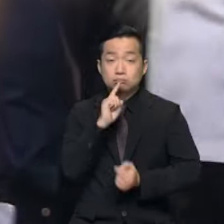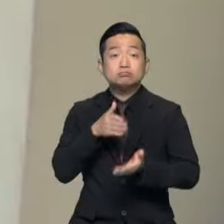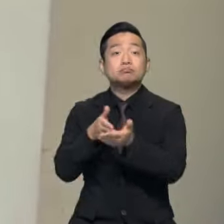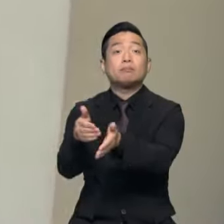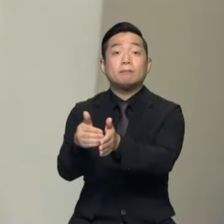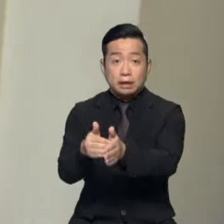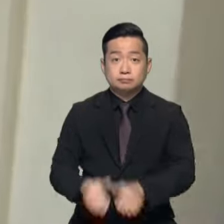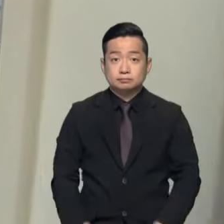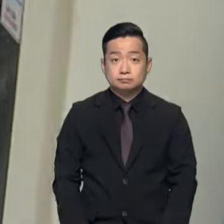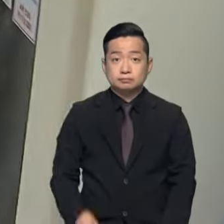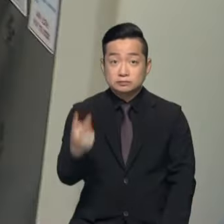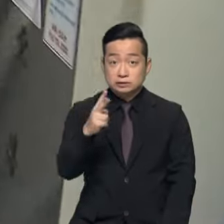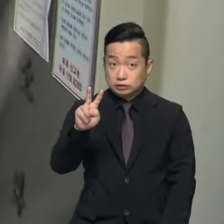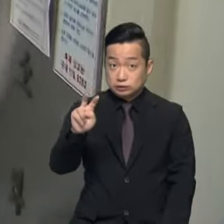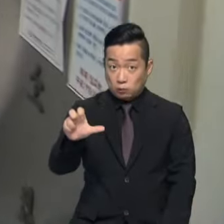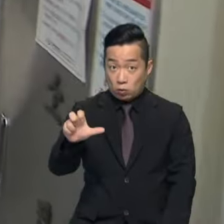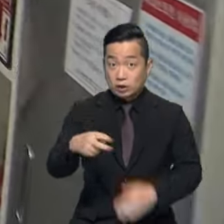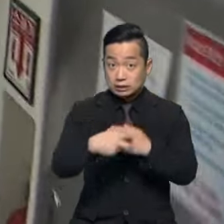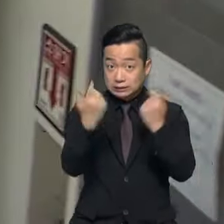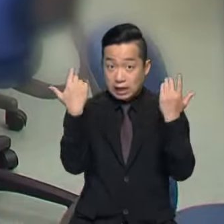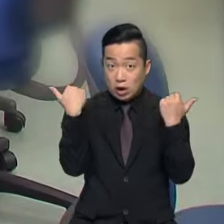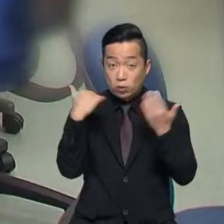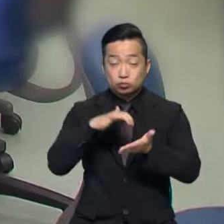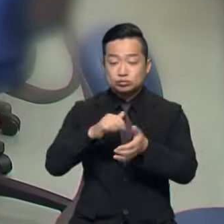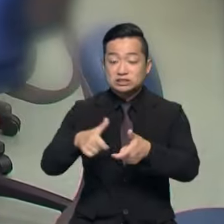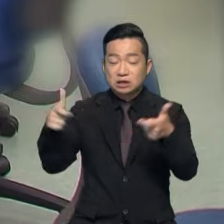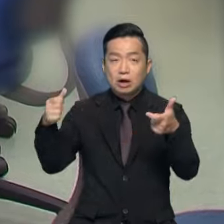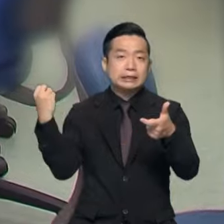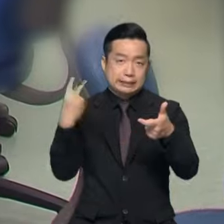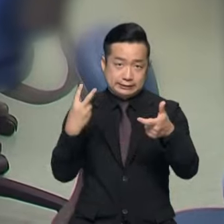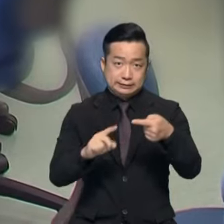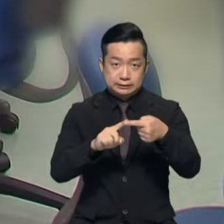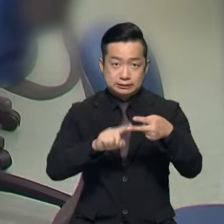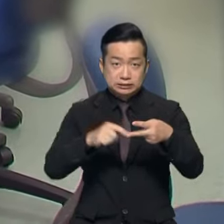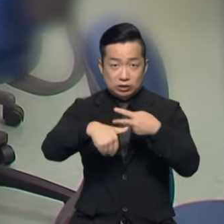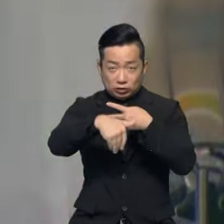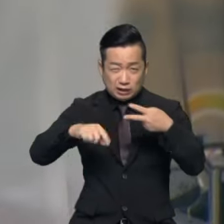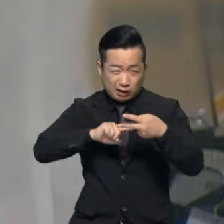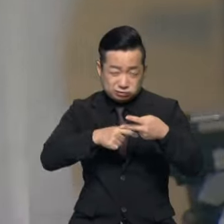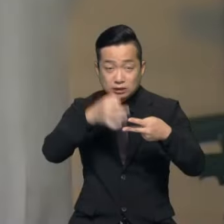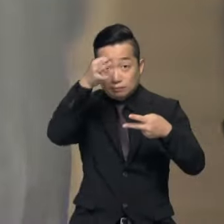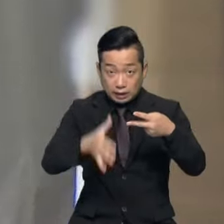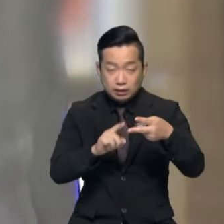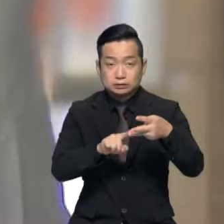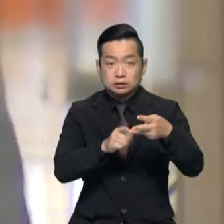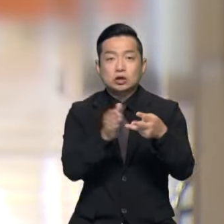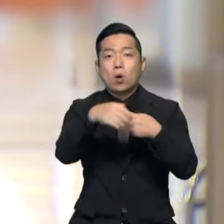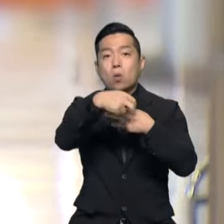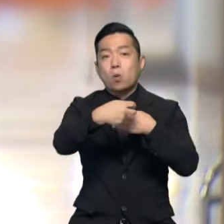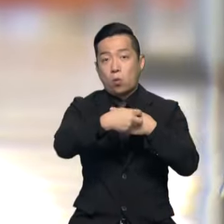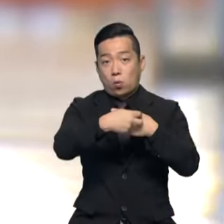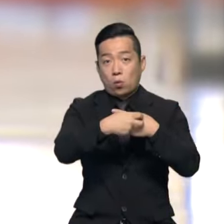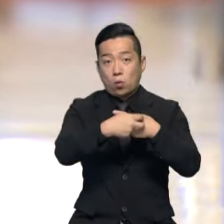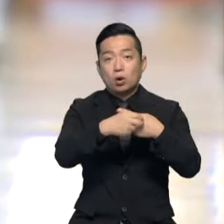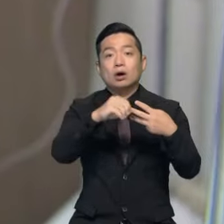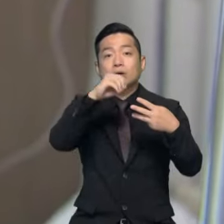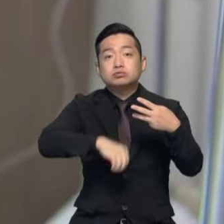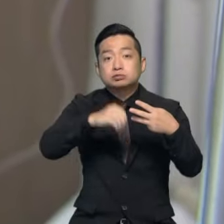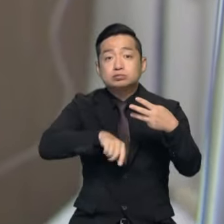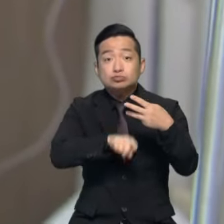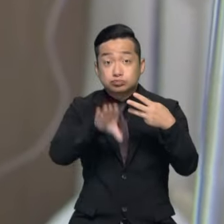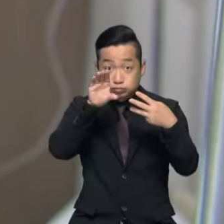했는데 2025년도 의대 증원 재논의, 무리한 정책 추진에 대한 사과, 전공의 사직 관련 수사의 중단을